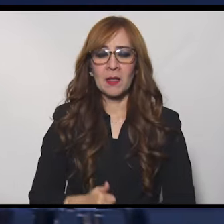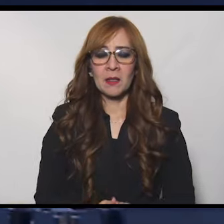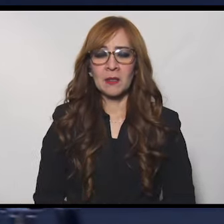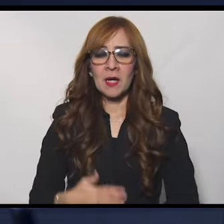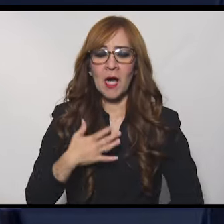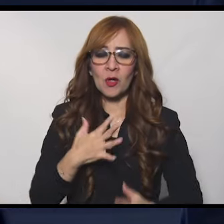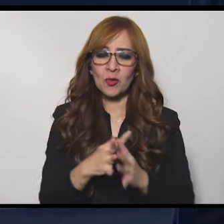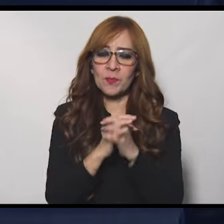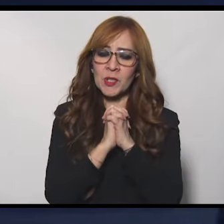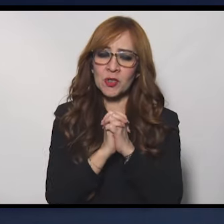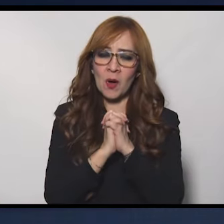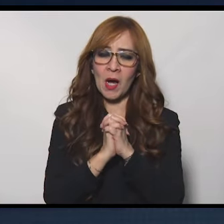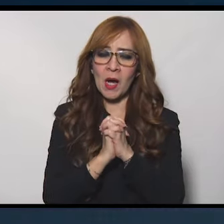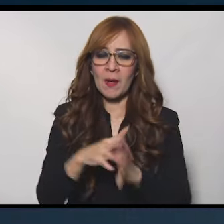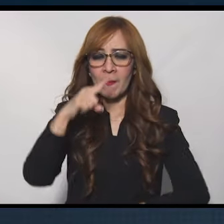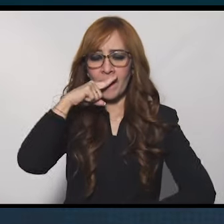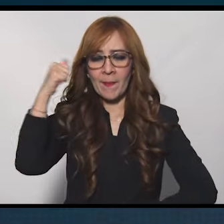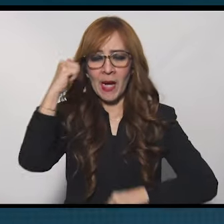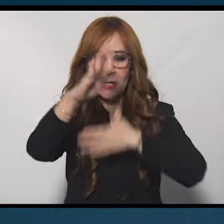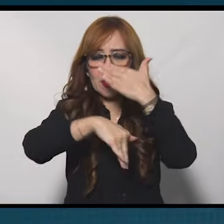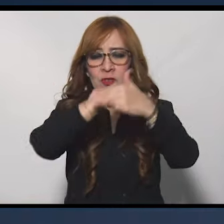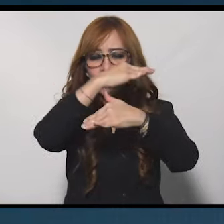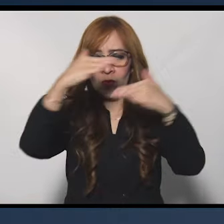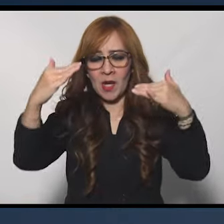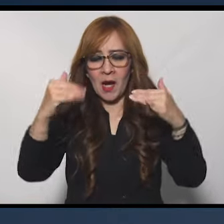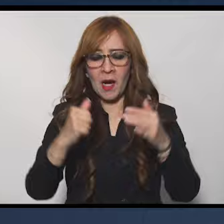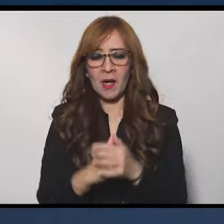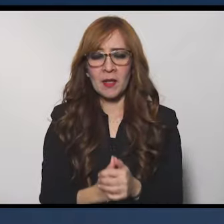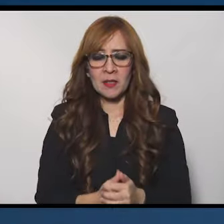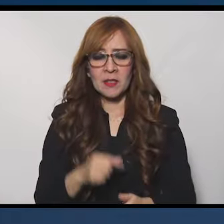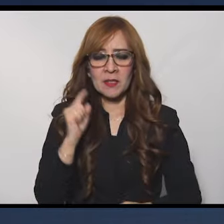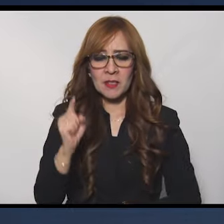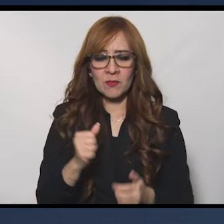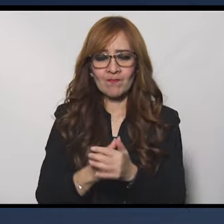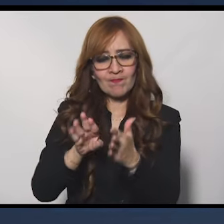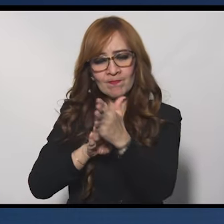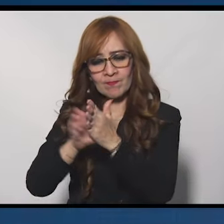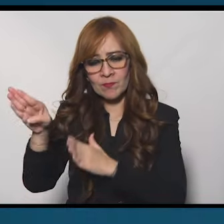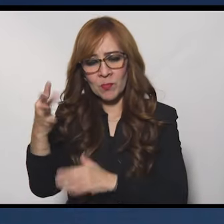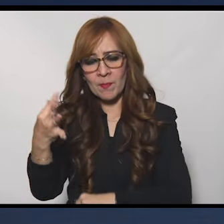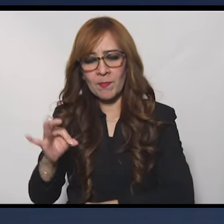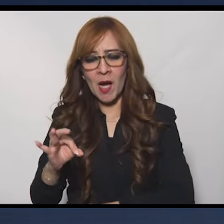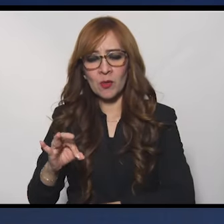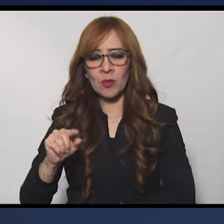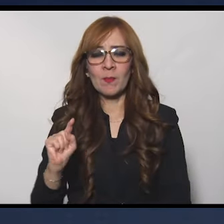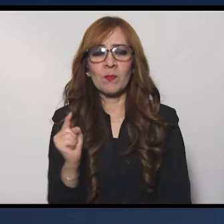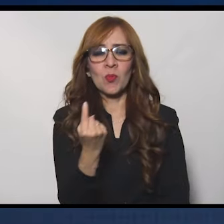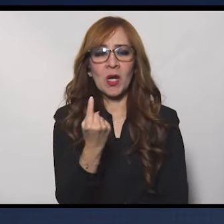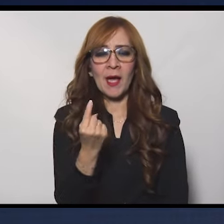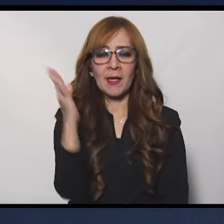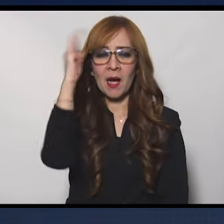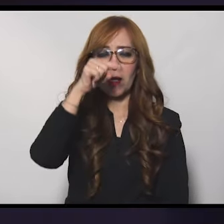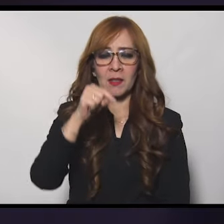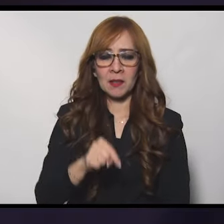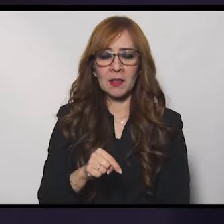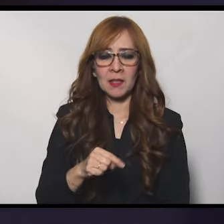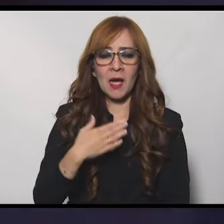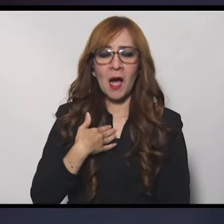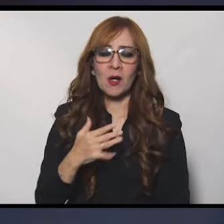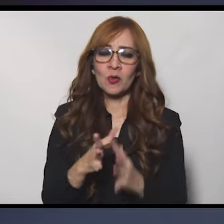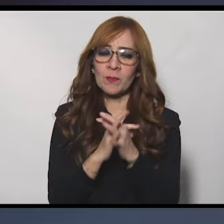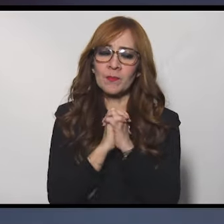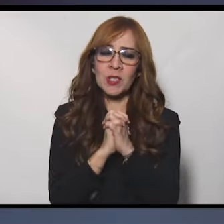I'm praying Father in heaven, the breakthrough starts now. I'm